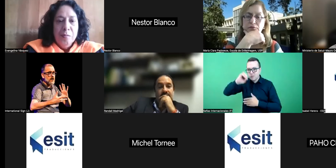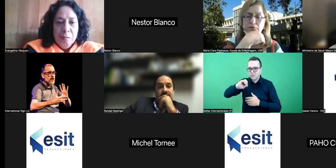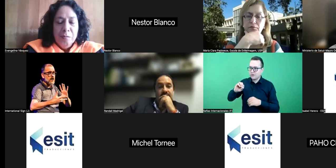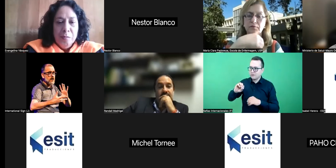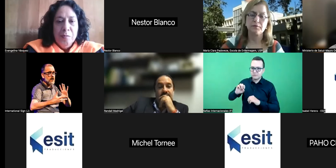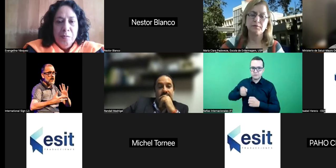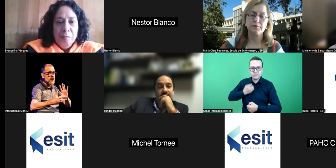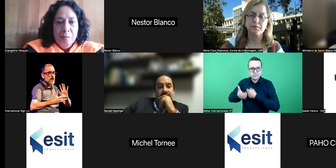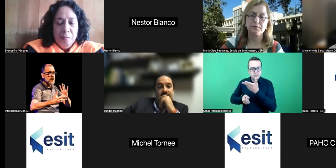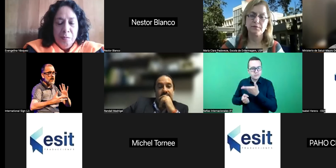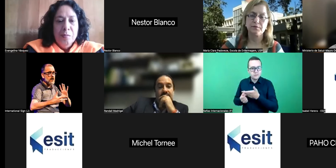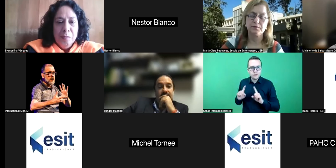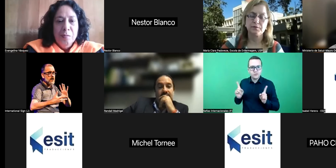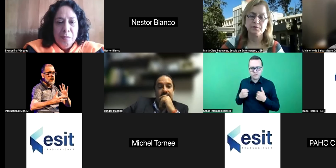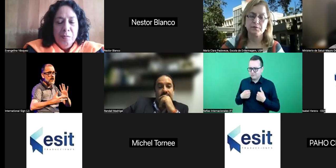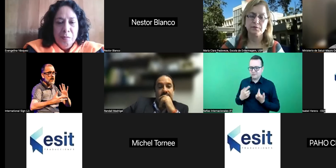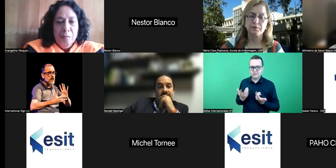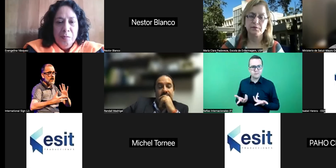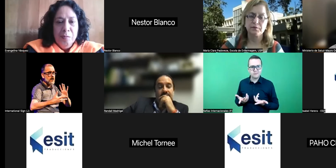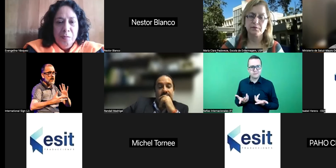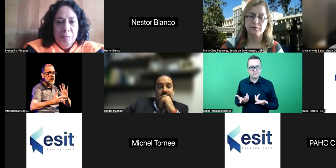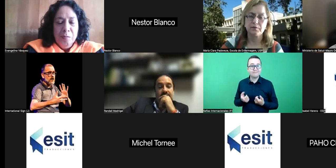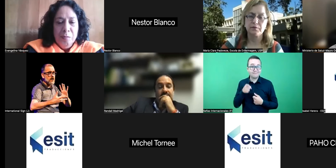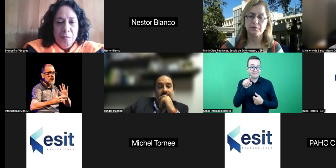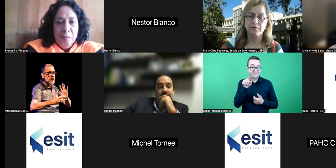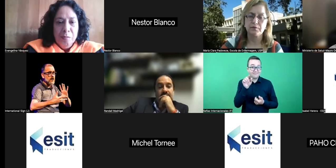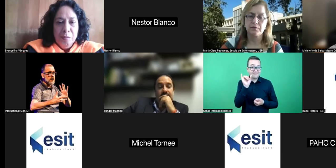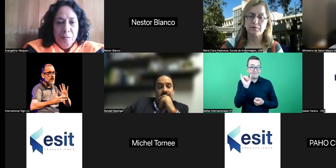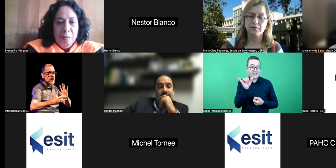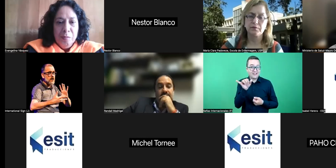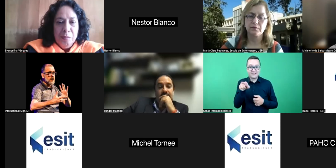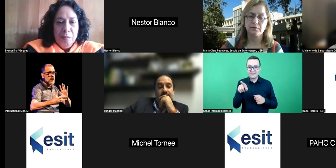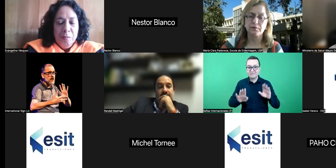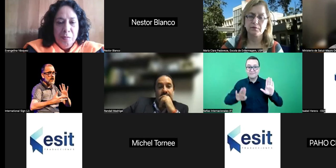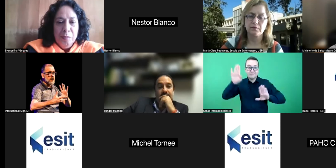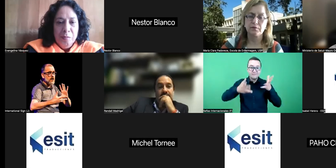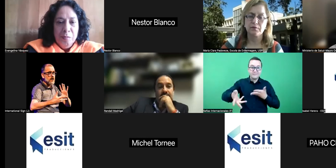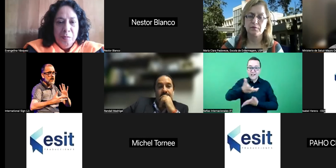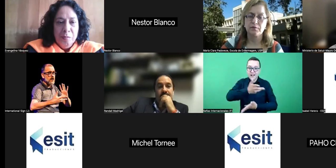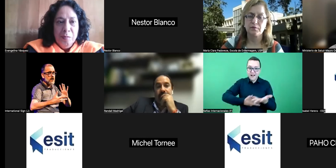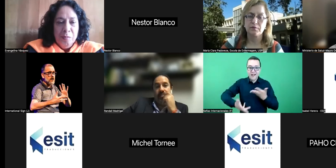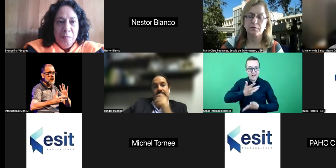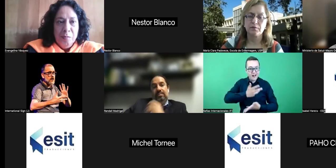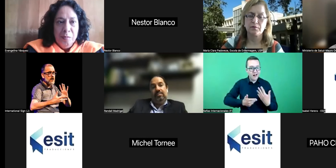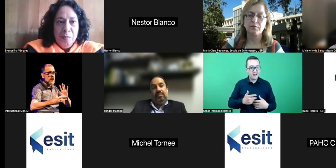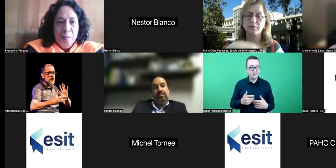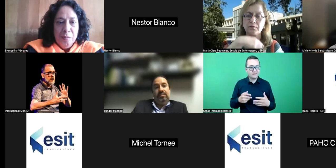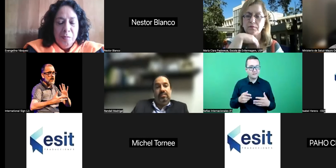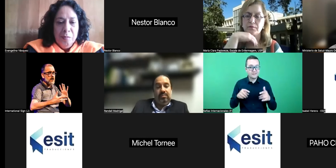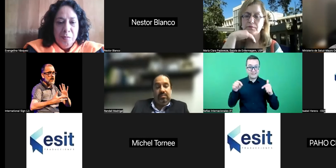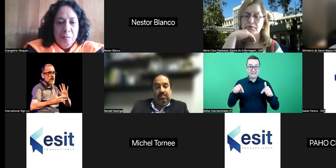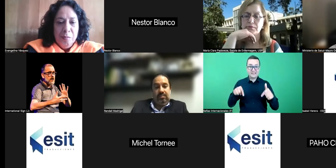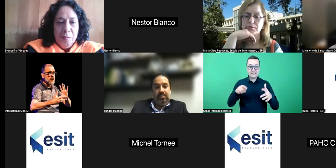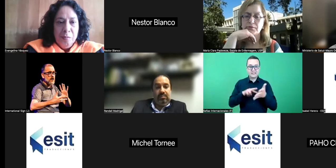de propre traitement. Donc, vos contributions sont très enrichissantes parce que vous